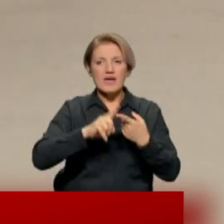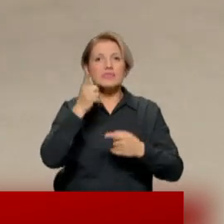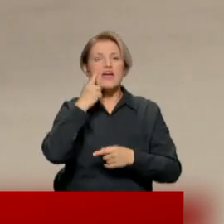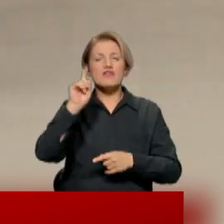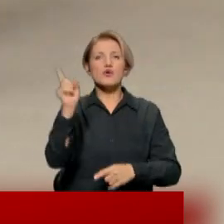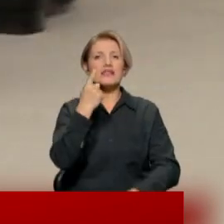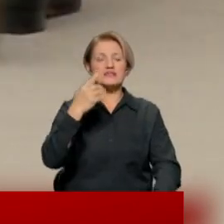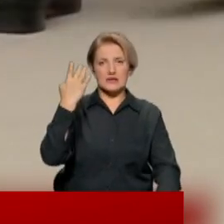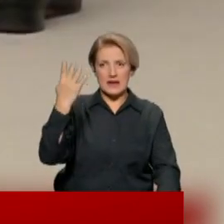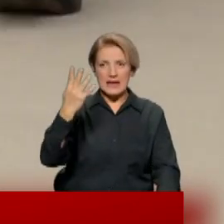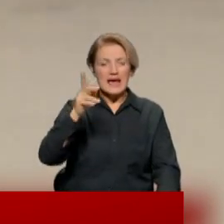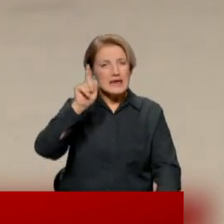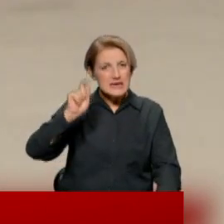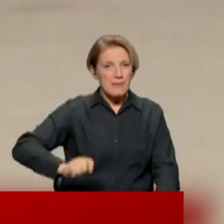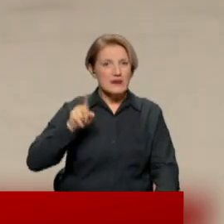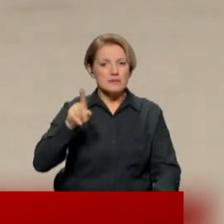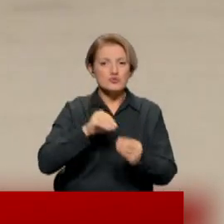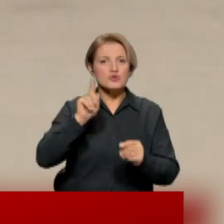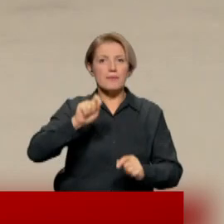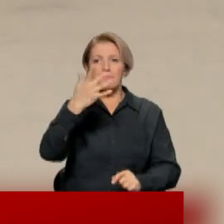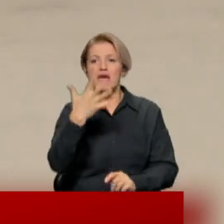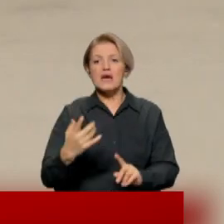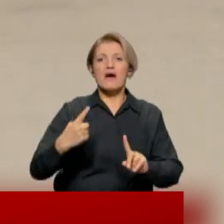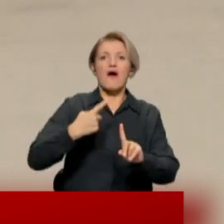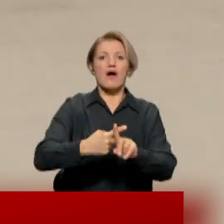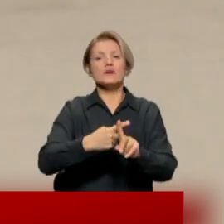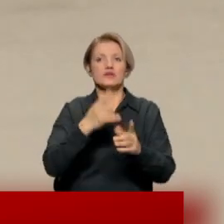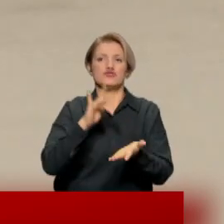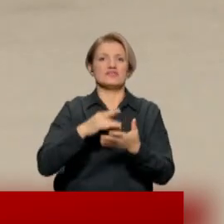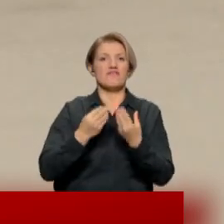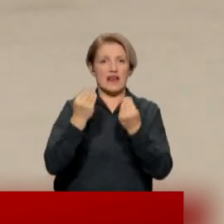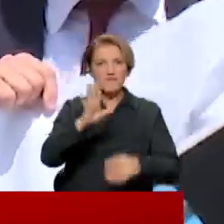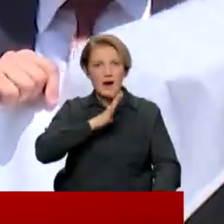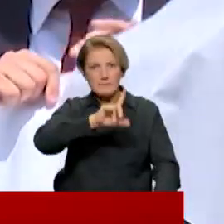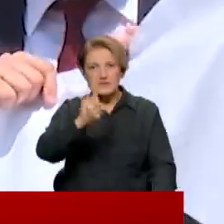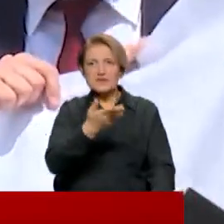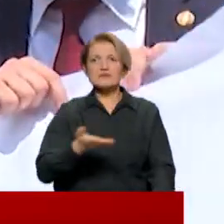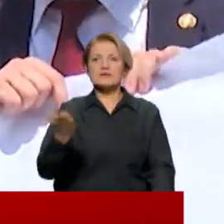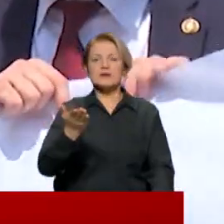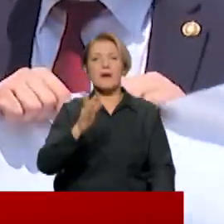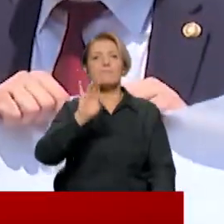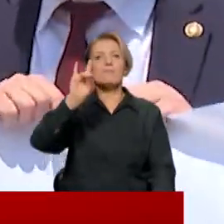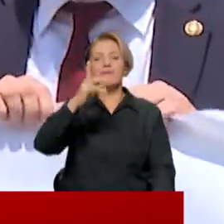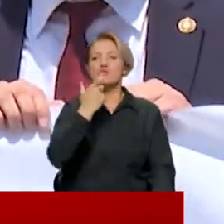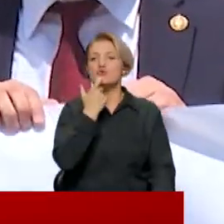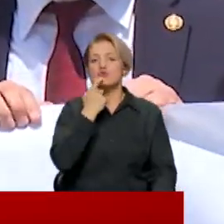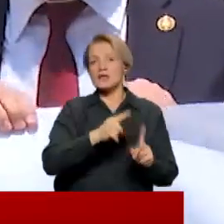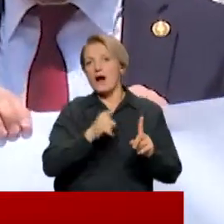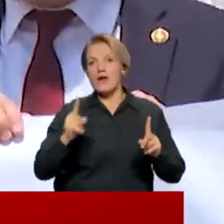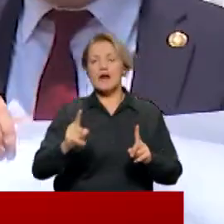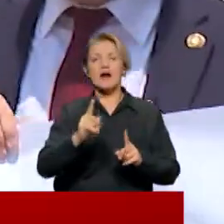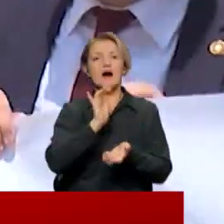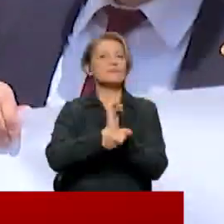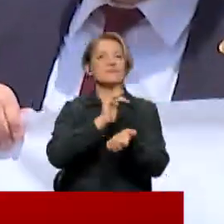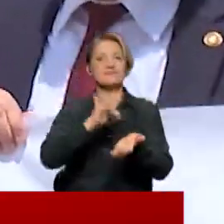yöneticileri tarafından işlenirse 5 katı ceza verilir Var mısınız MHP 3 yıla kadar hapis cezası